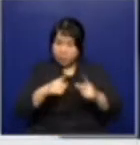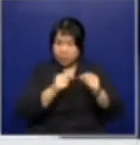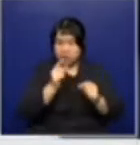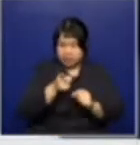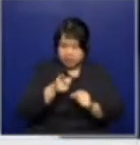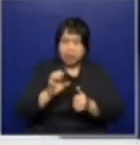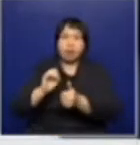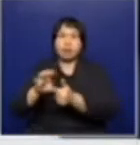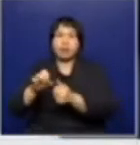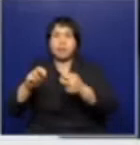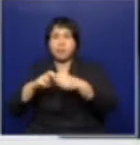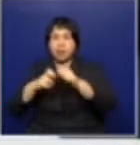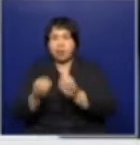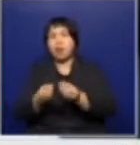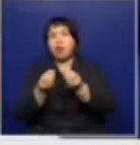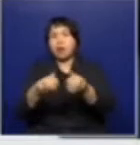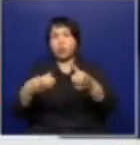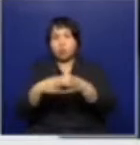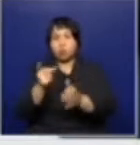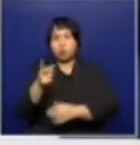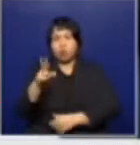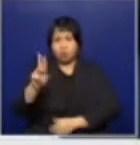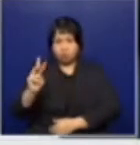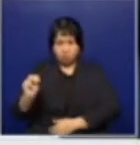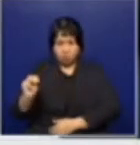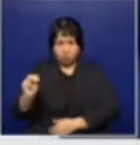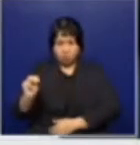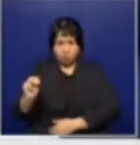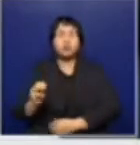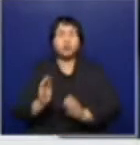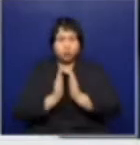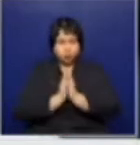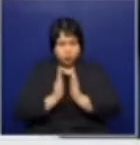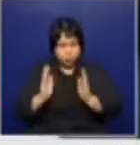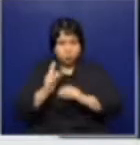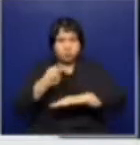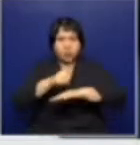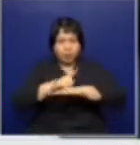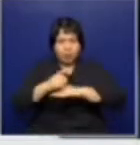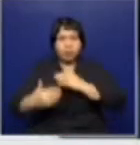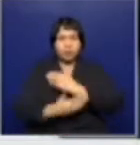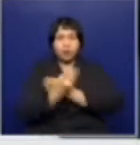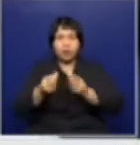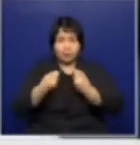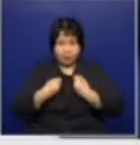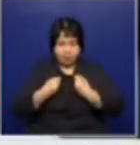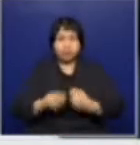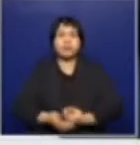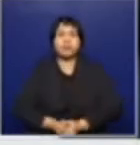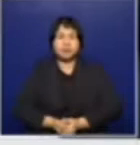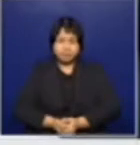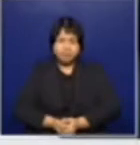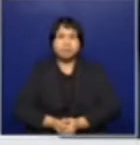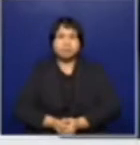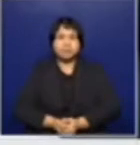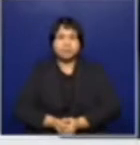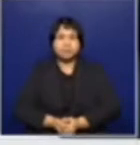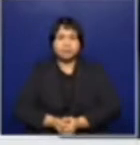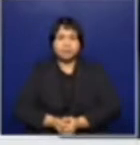ะปัญหาให้กับคณะรัฐมนตรีกับขอบคุณท่านประธานนะครับที่ให้โอกาสท่านประธานที่เคารพครับ